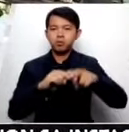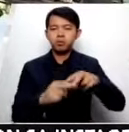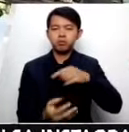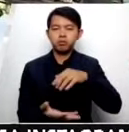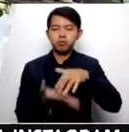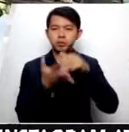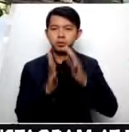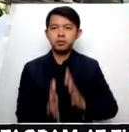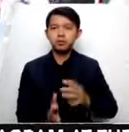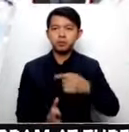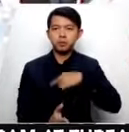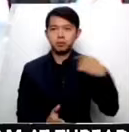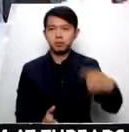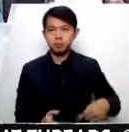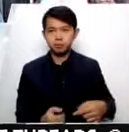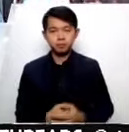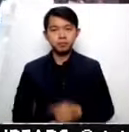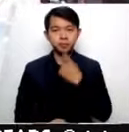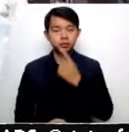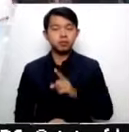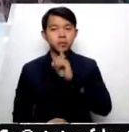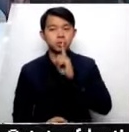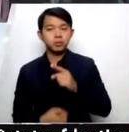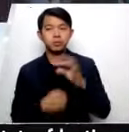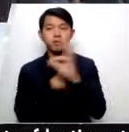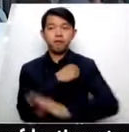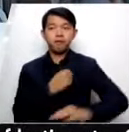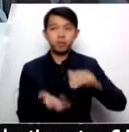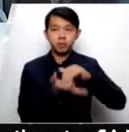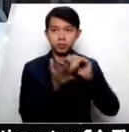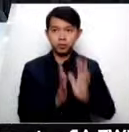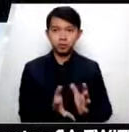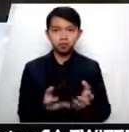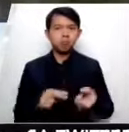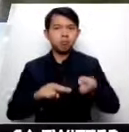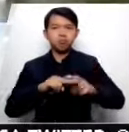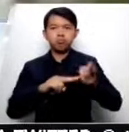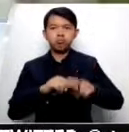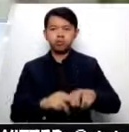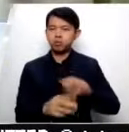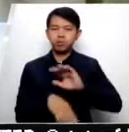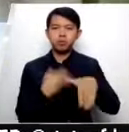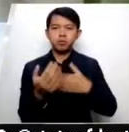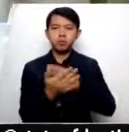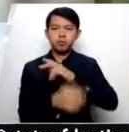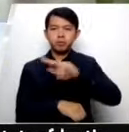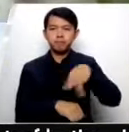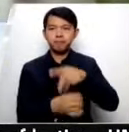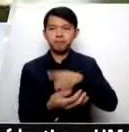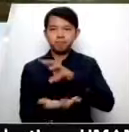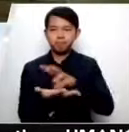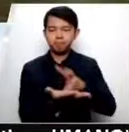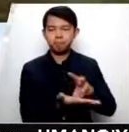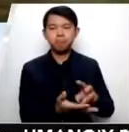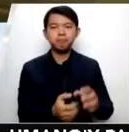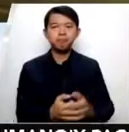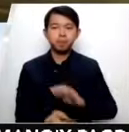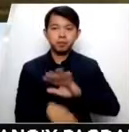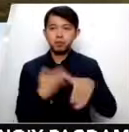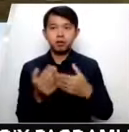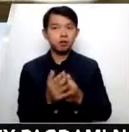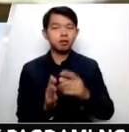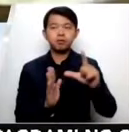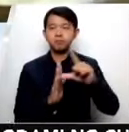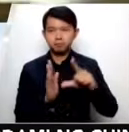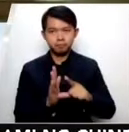dumami nga ang foreign students hindi lang sa Cagayan kundi sa buong bansa mga lehitimong estudyante raw ang mga ito base sa kanilang